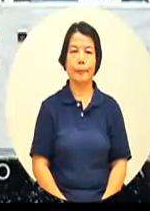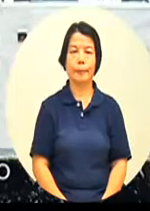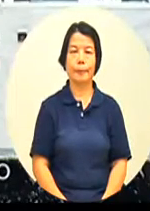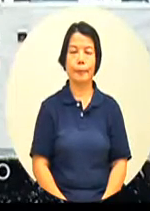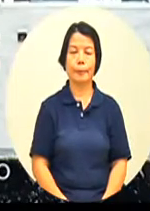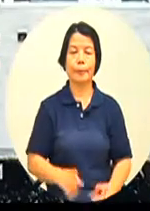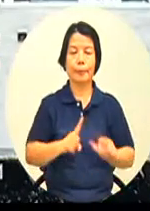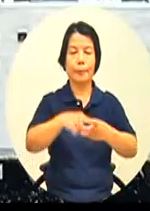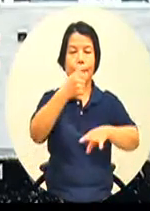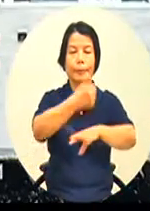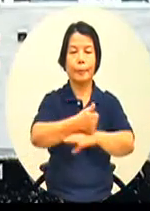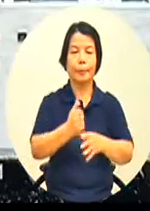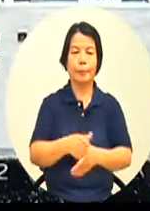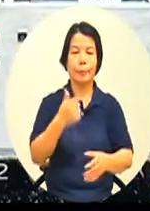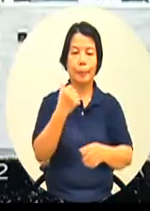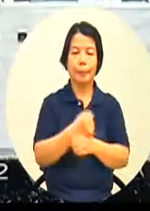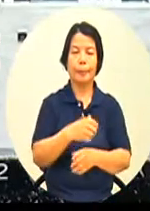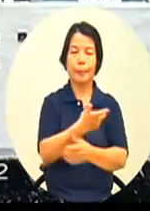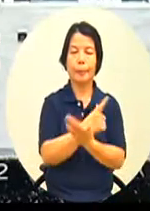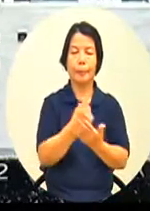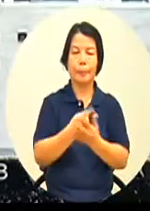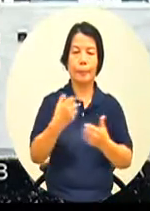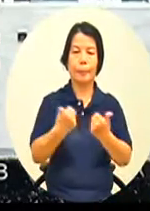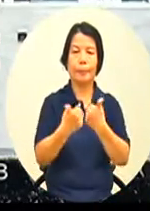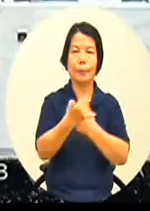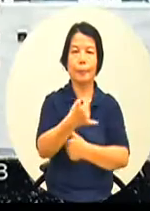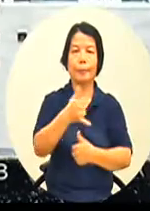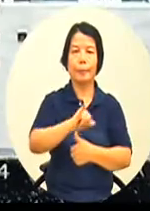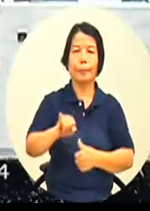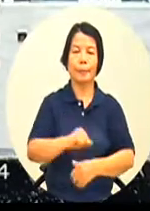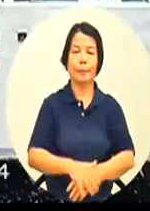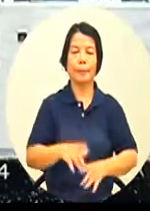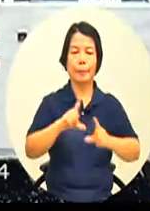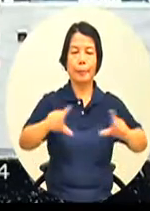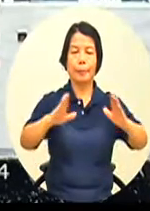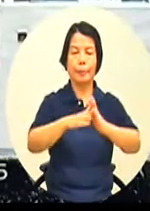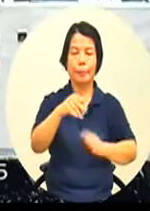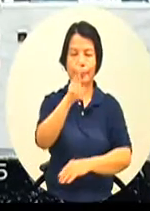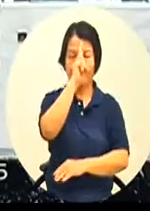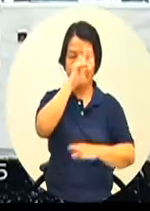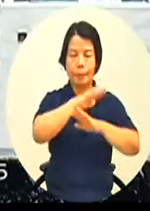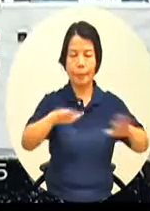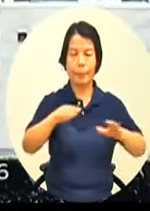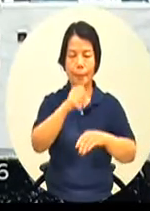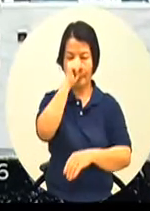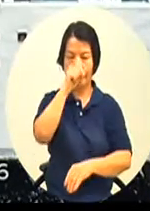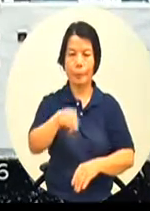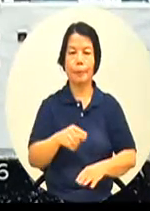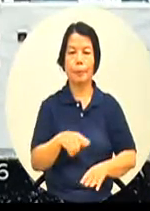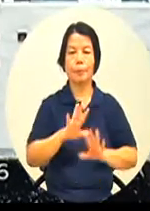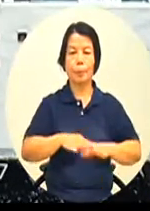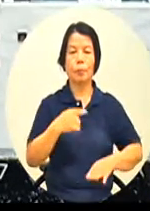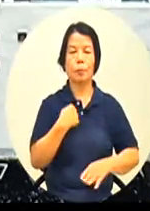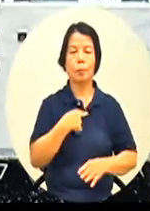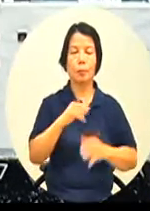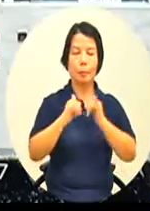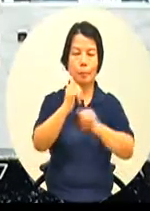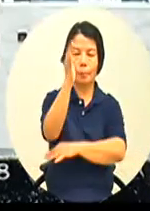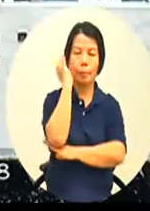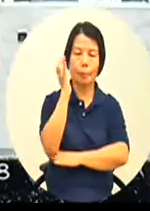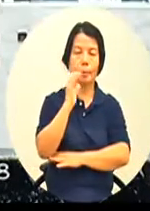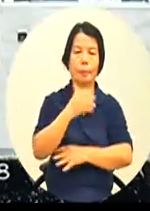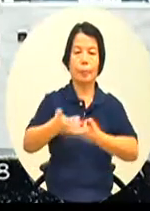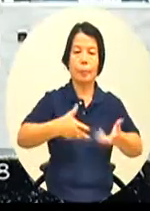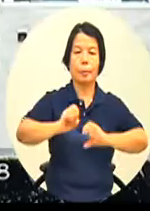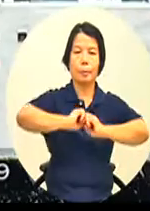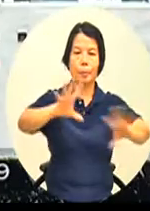主席、各位议员、先生、女士，大家午安，大家好。接下来由乃谦就民政局的业务来进